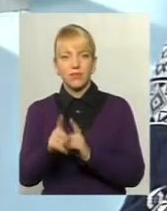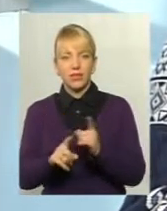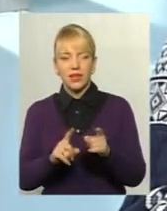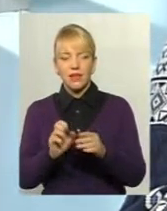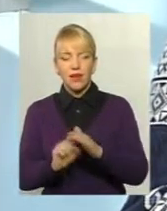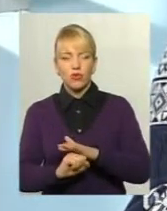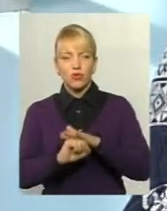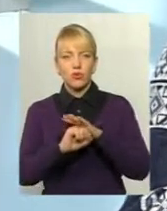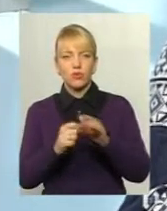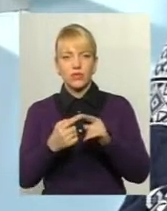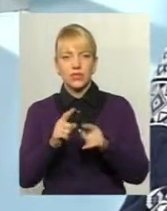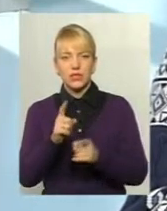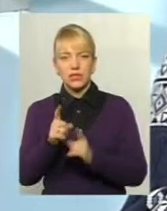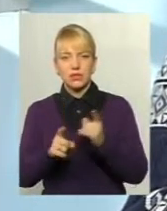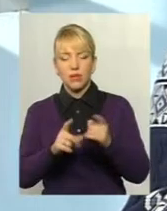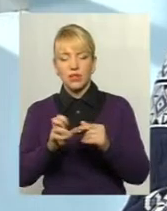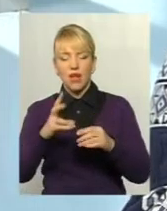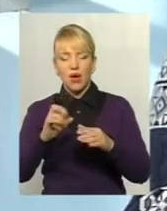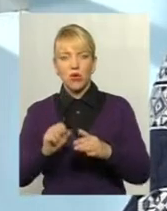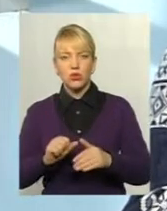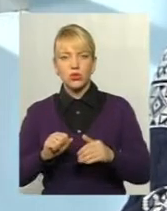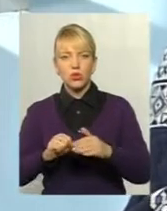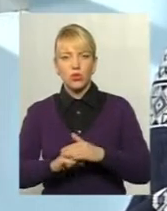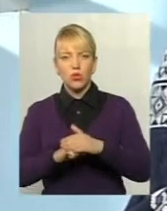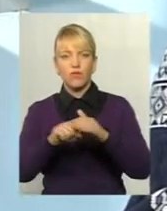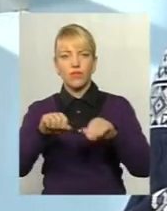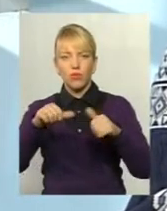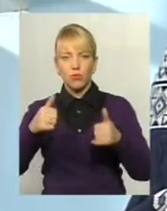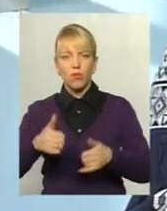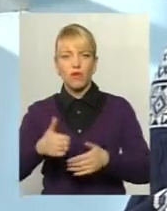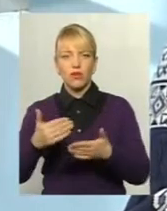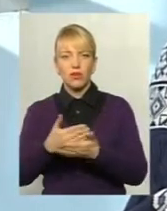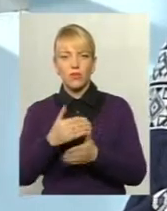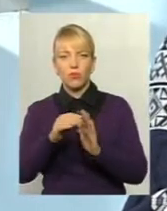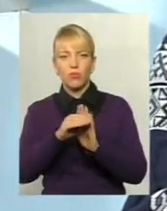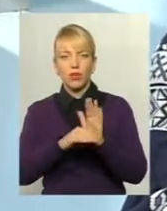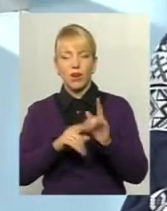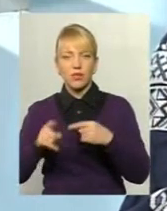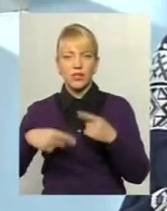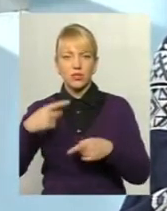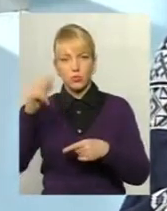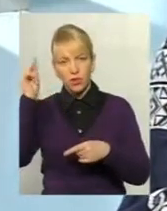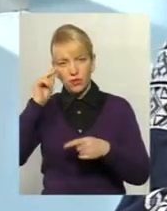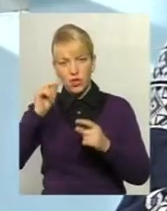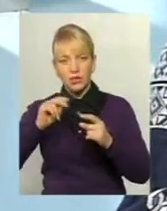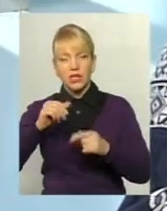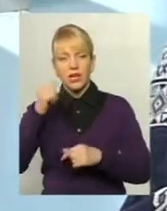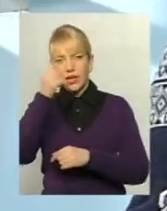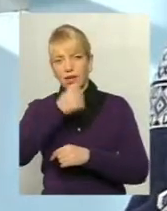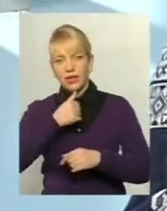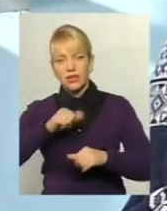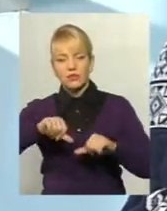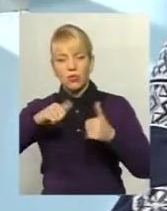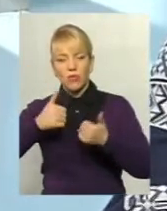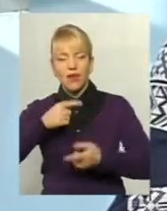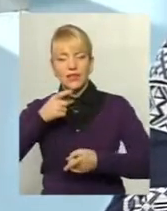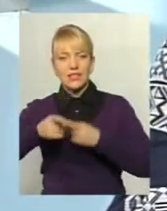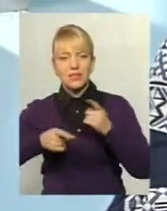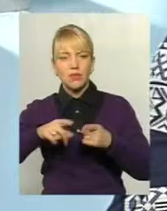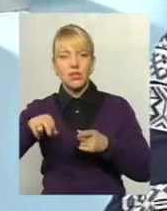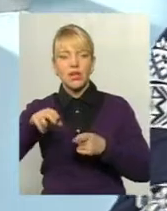змін, на основі формування нової програми на наступний навчальний рік, сформувати, можливо, зміни в цілому до України, до